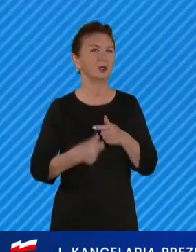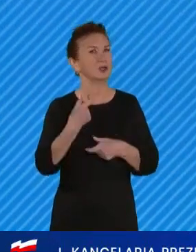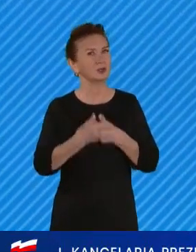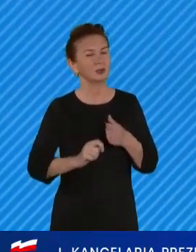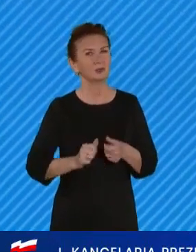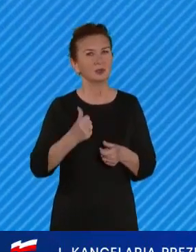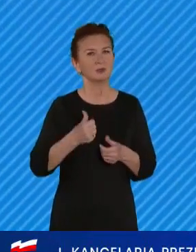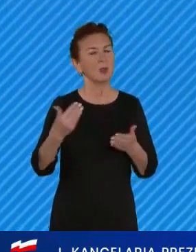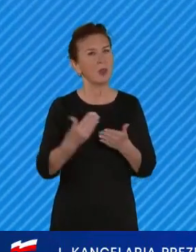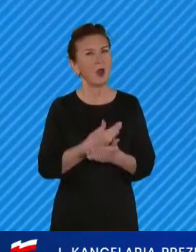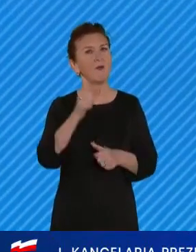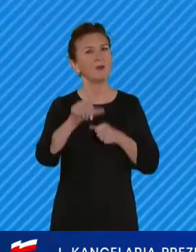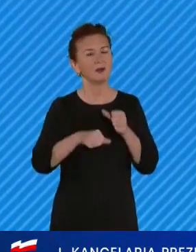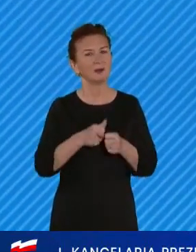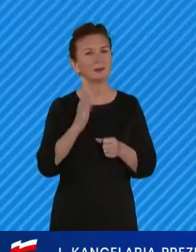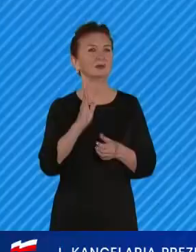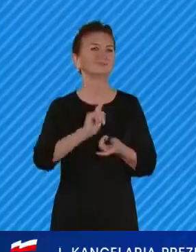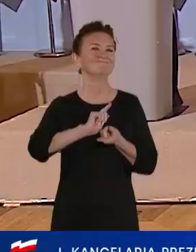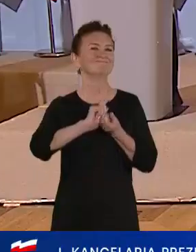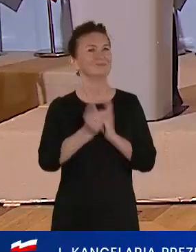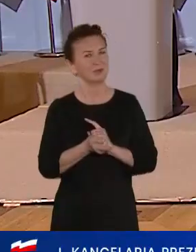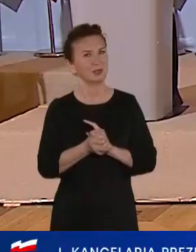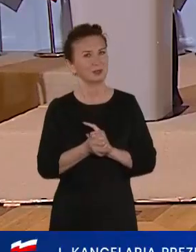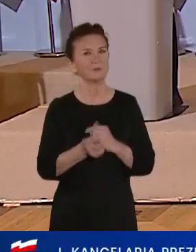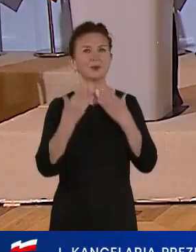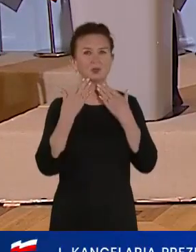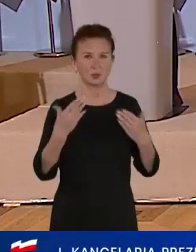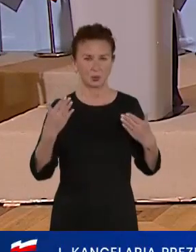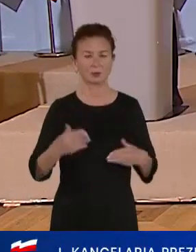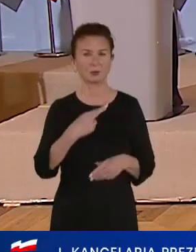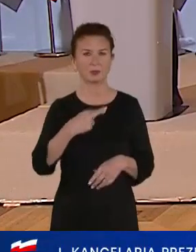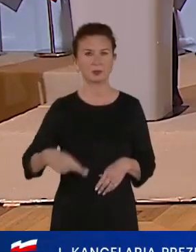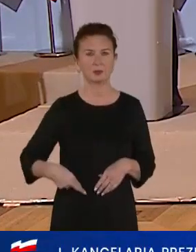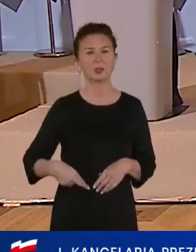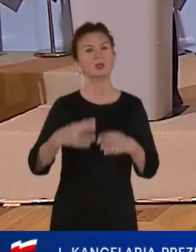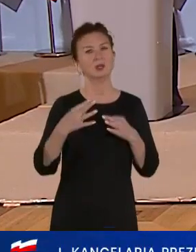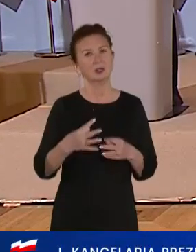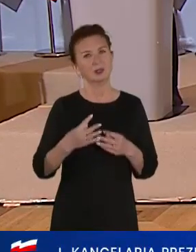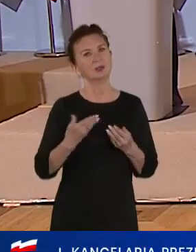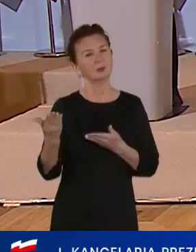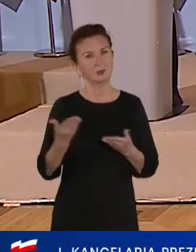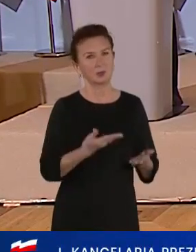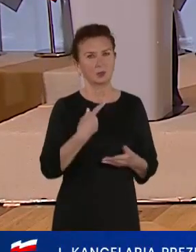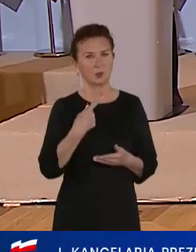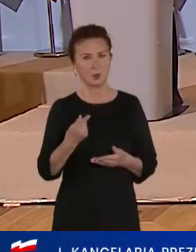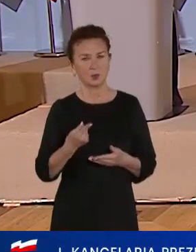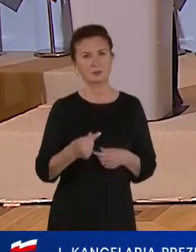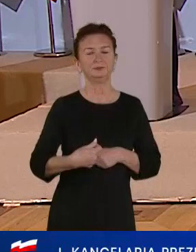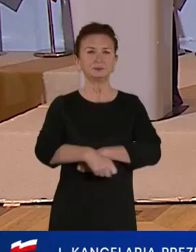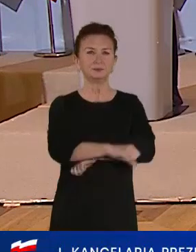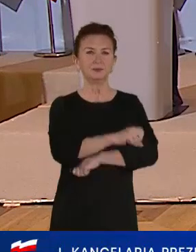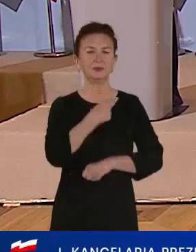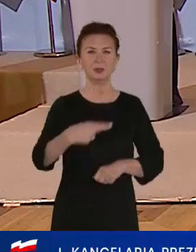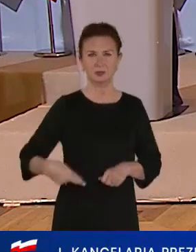był rokiem przełomu. Dziękuję. Dziękujemy, panie premierze. Bardzo proszę o zabranie głosu wicepremiera, ministra rozwoju, pracy